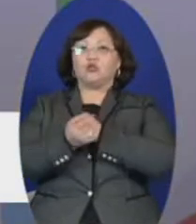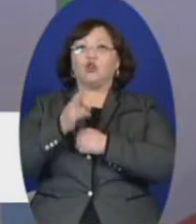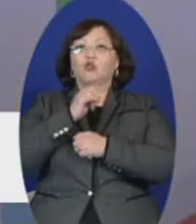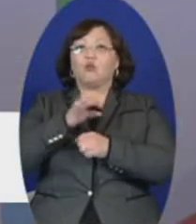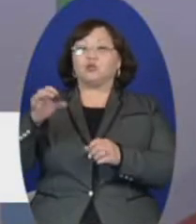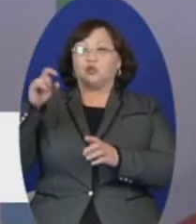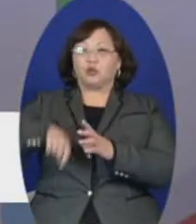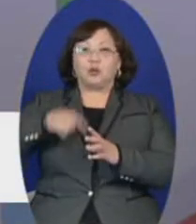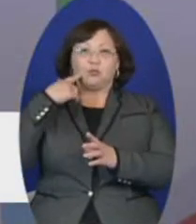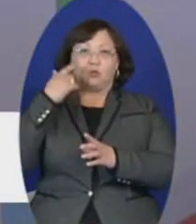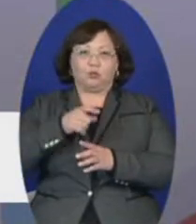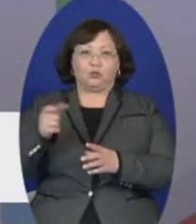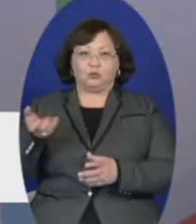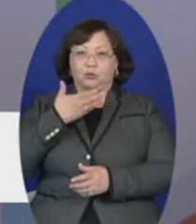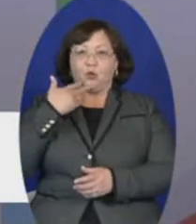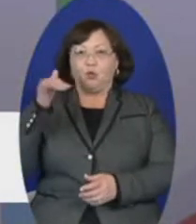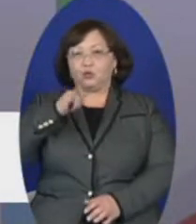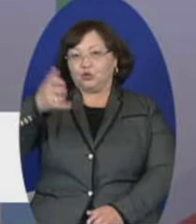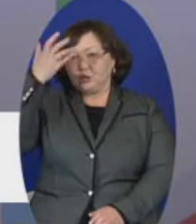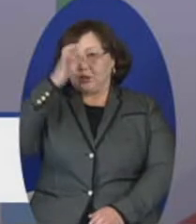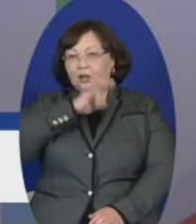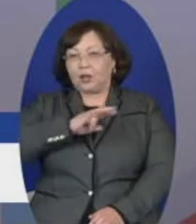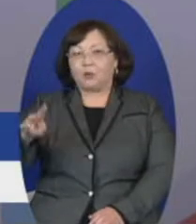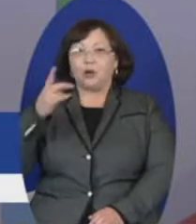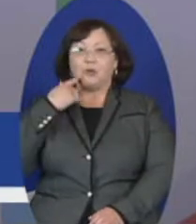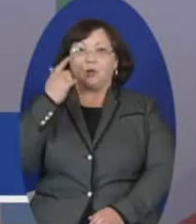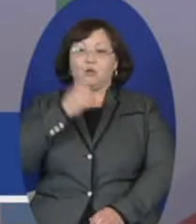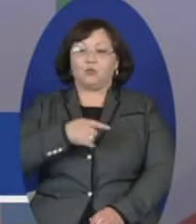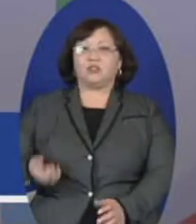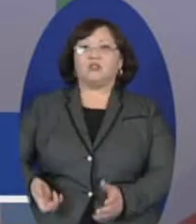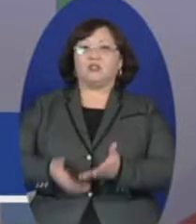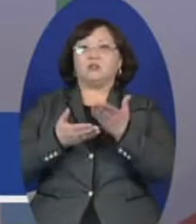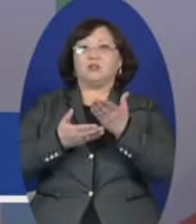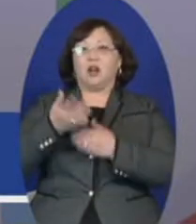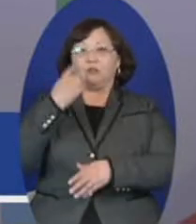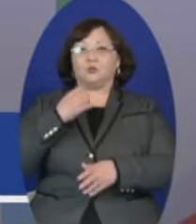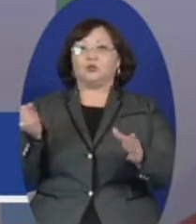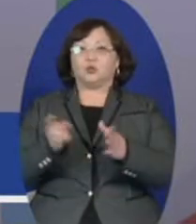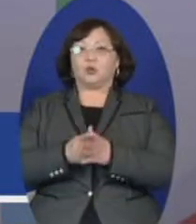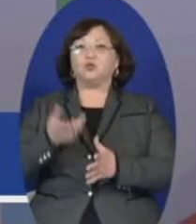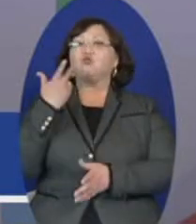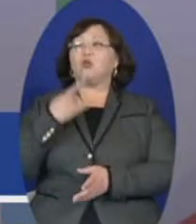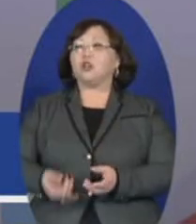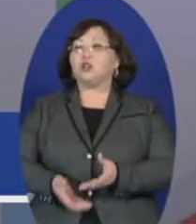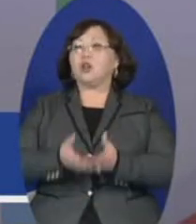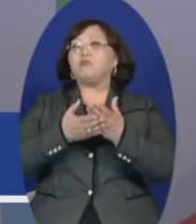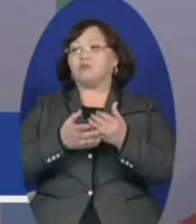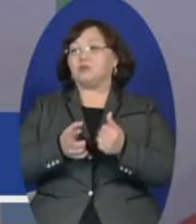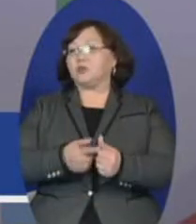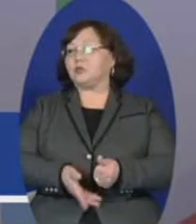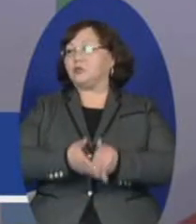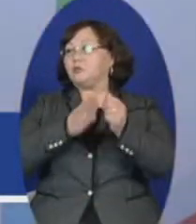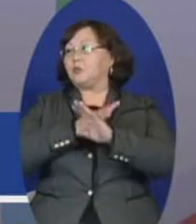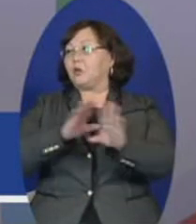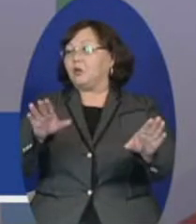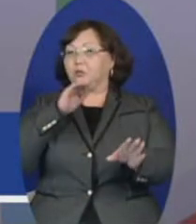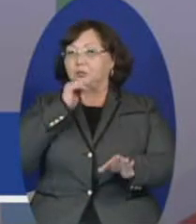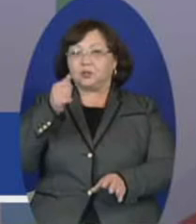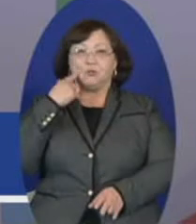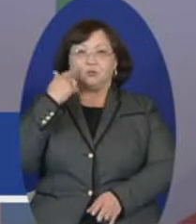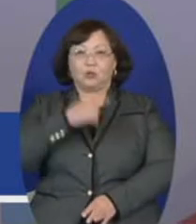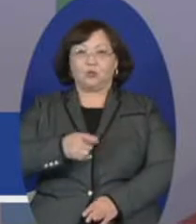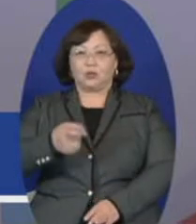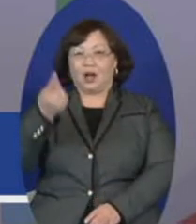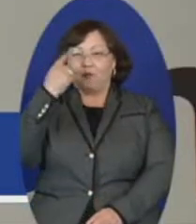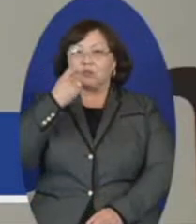намууд эмэгтэйчүүдэд дэмжих хандлага өөрөө чухал байдаг. За зүгээр нэг дэмжиж нэр дэвшүүлэхээс гадна эмэгтэйчүүд бол хамгийн их гацдаг юм